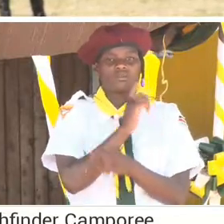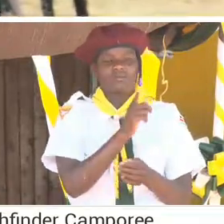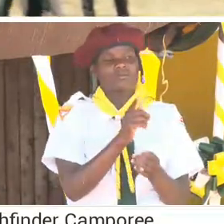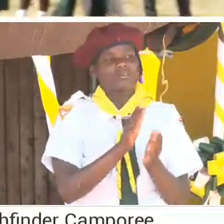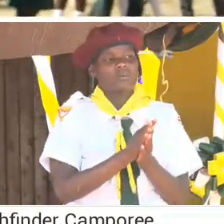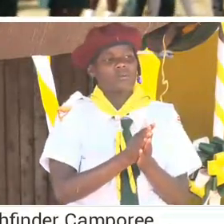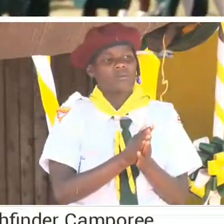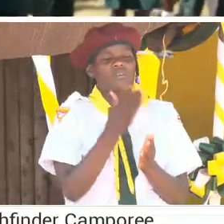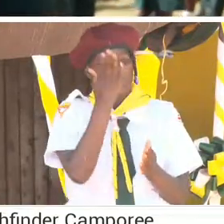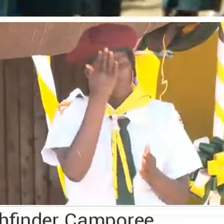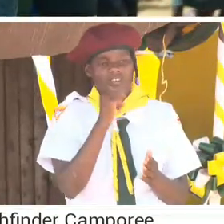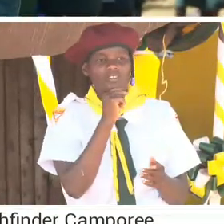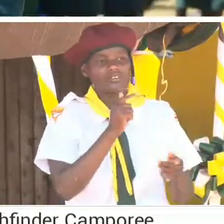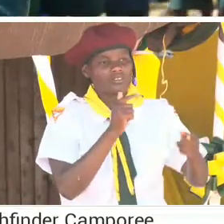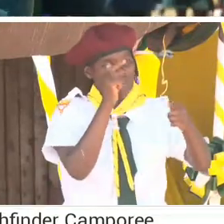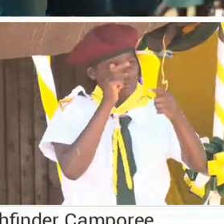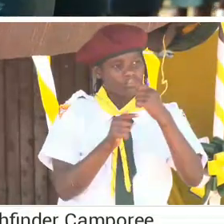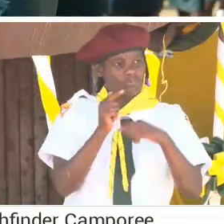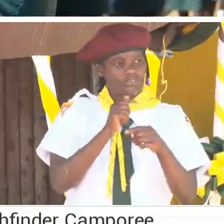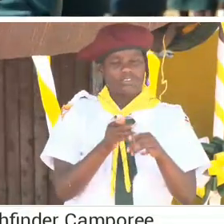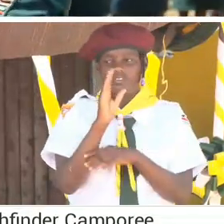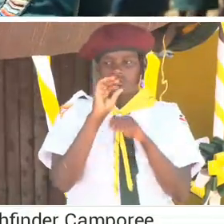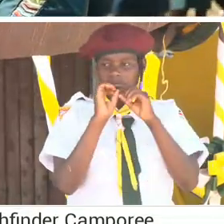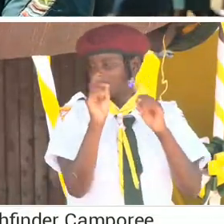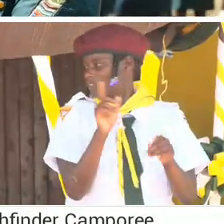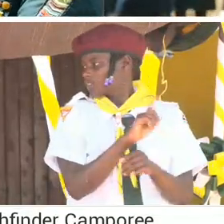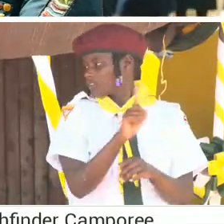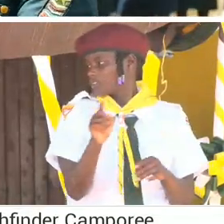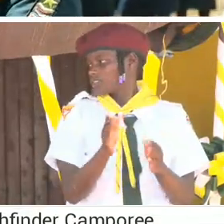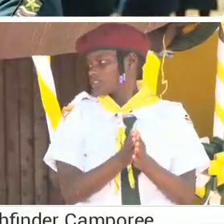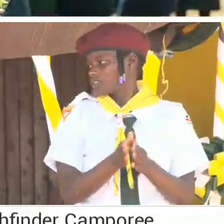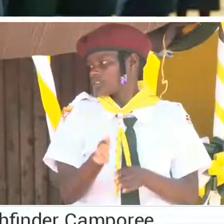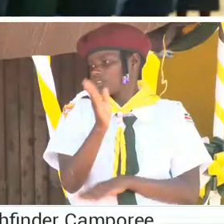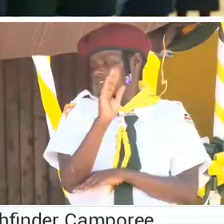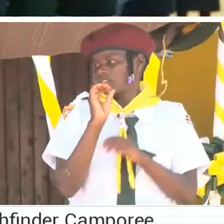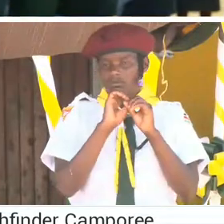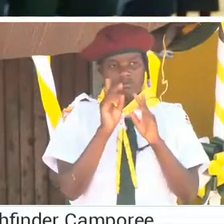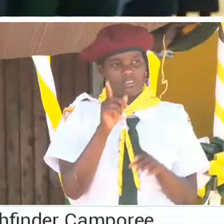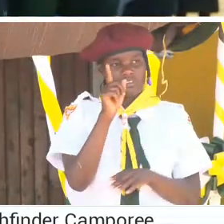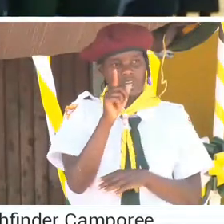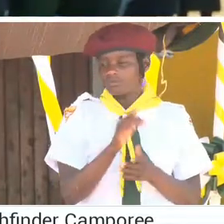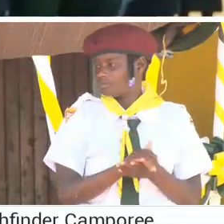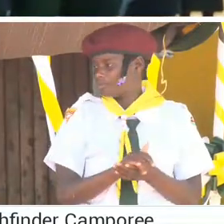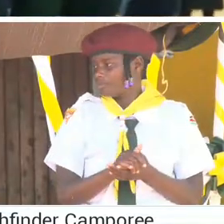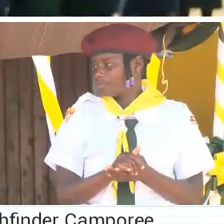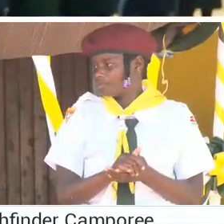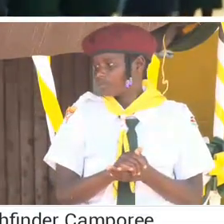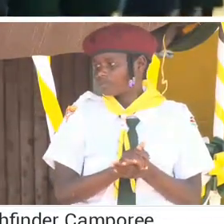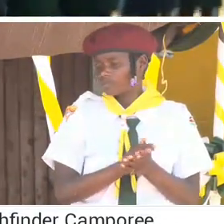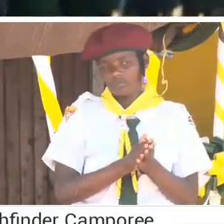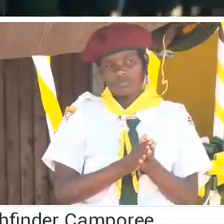usije? Bwana akubariki sana. Bwana akubariki sana. Hata kama ni mzee njoo.